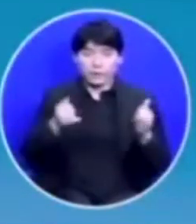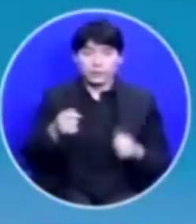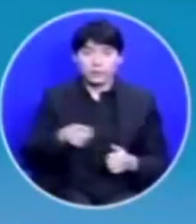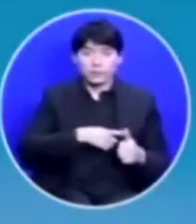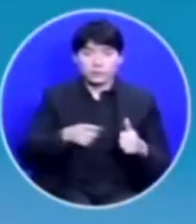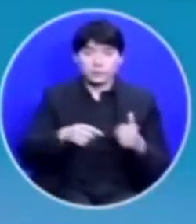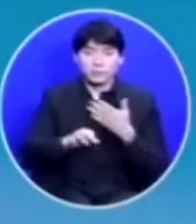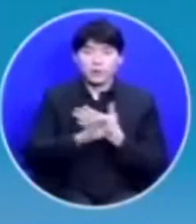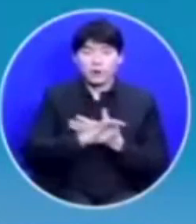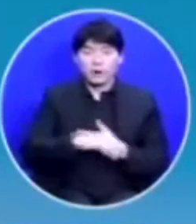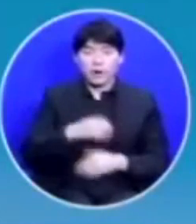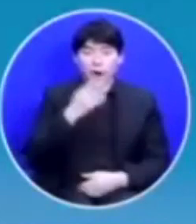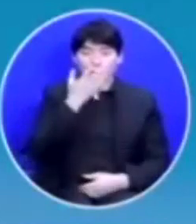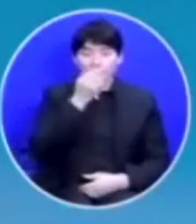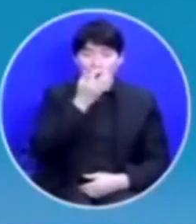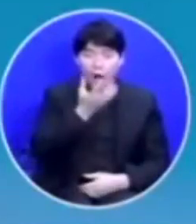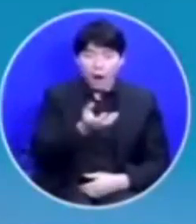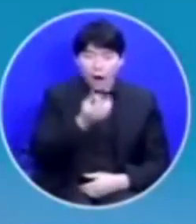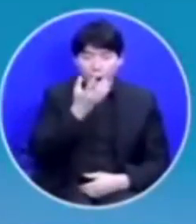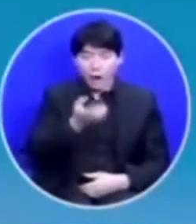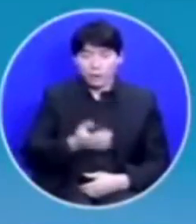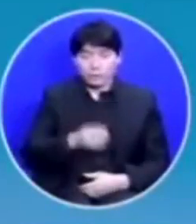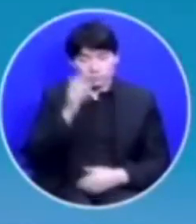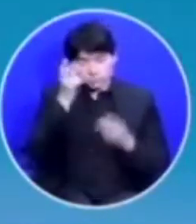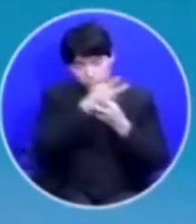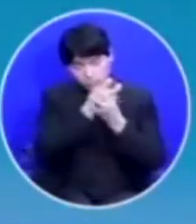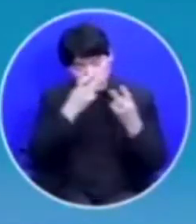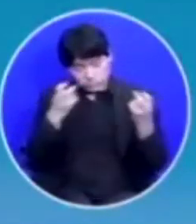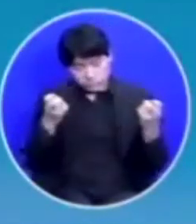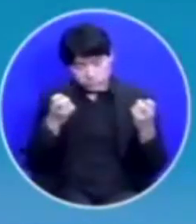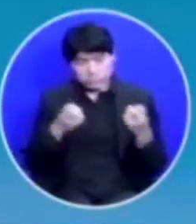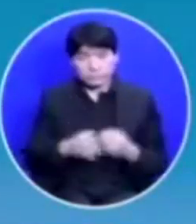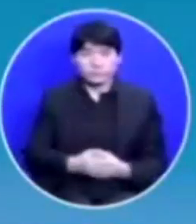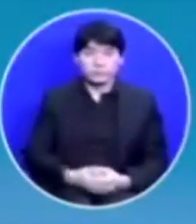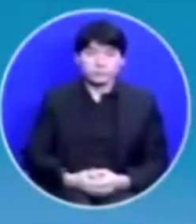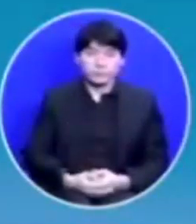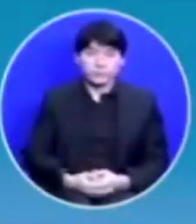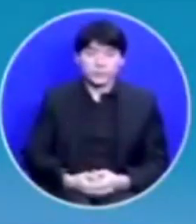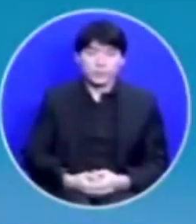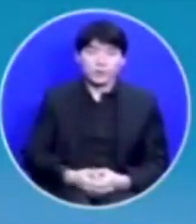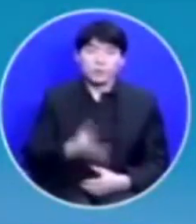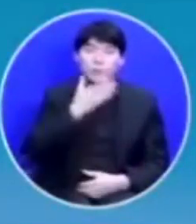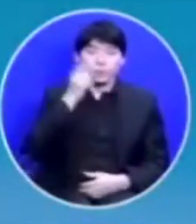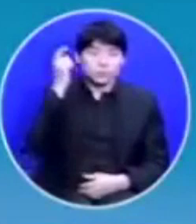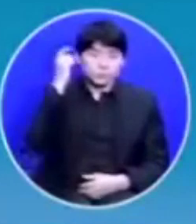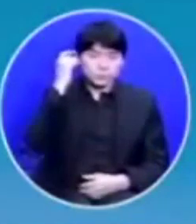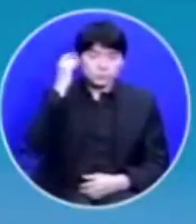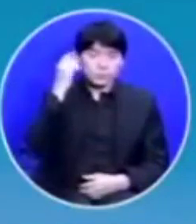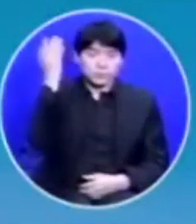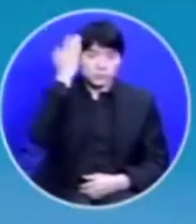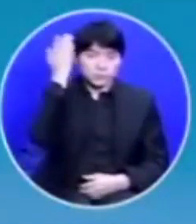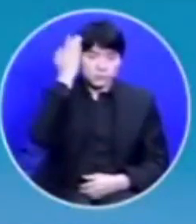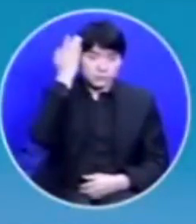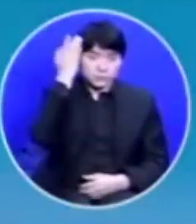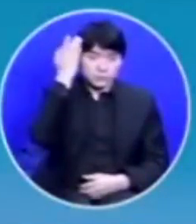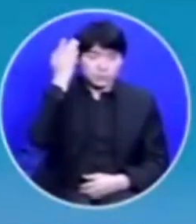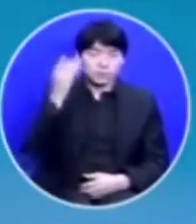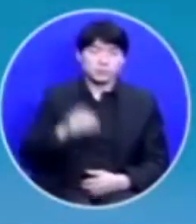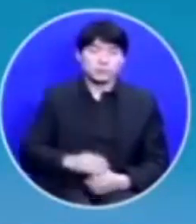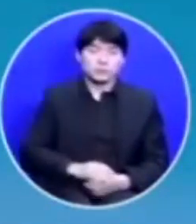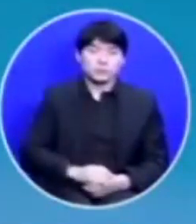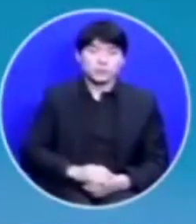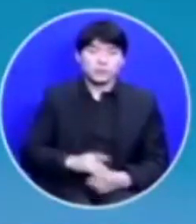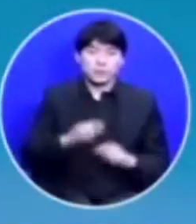요 들어도 수십번 들었던 이야기에요 복음을 교리로 듣지 못해서 구원 못 받은 게 아닙니다